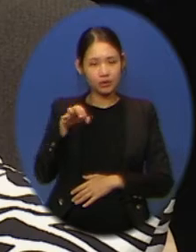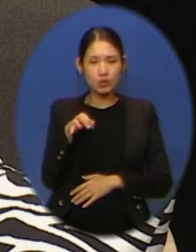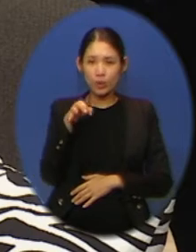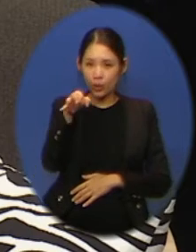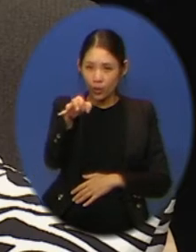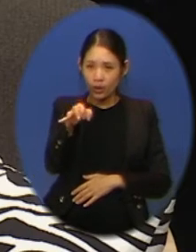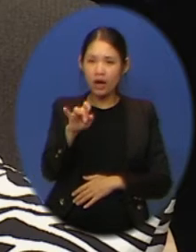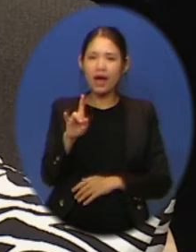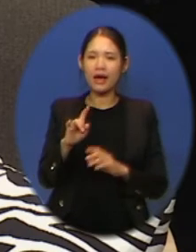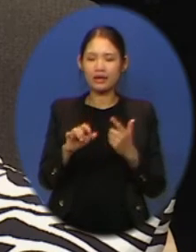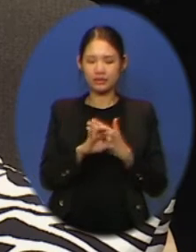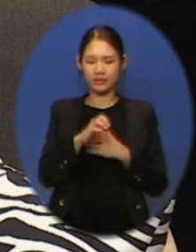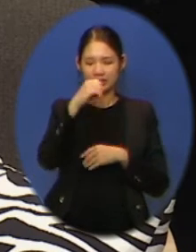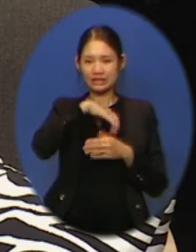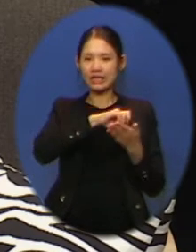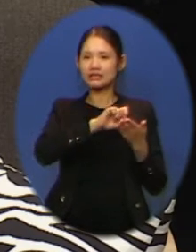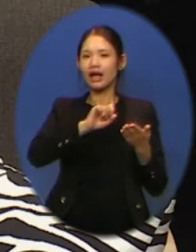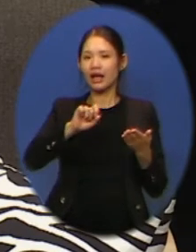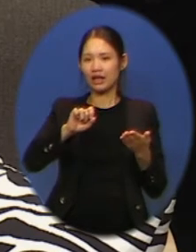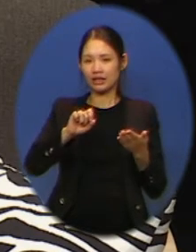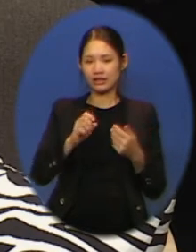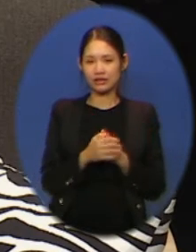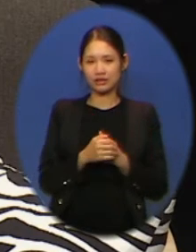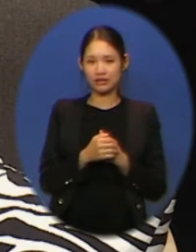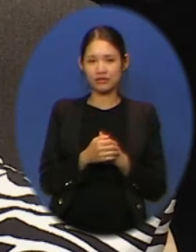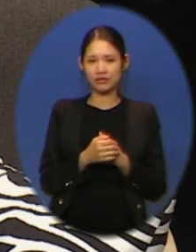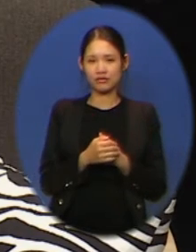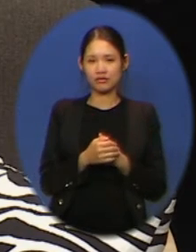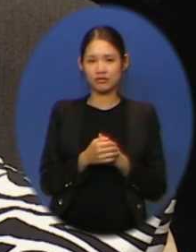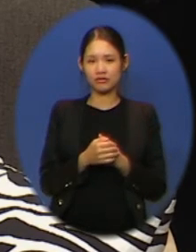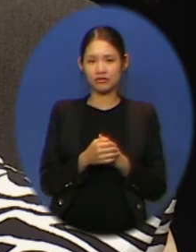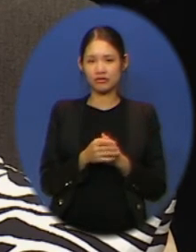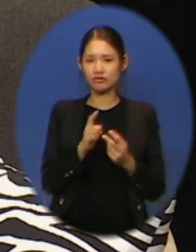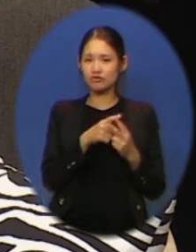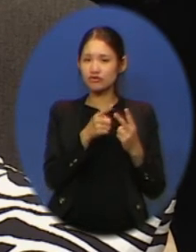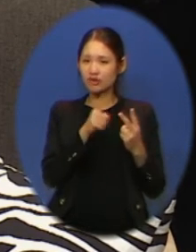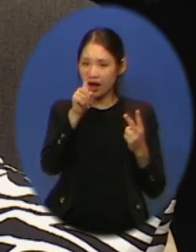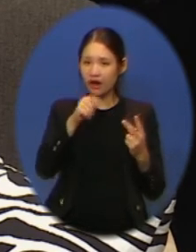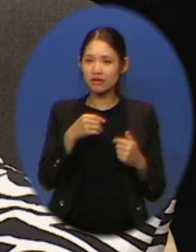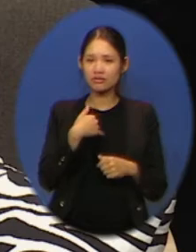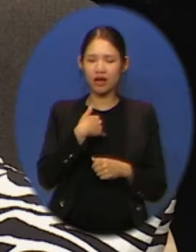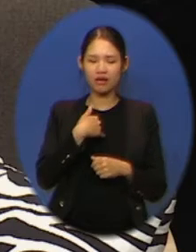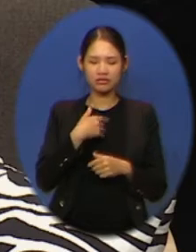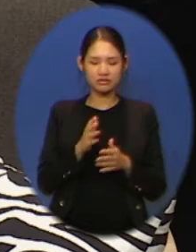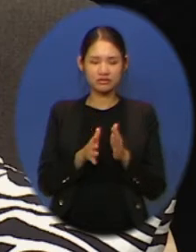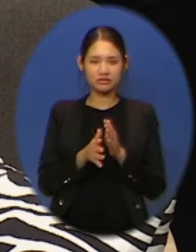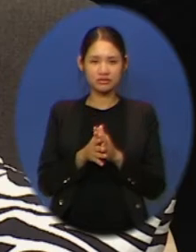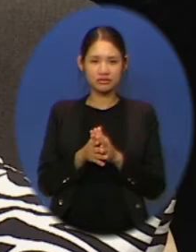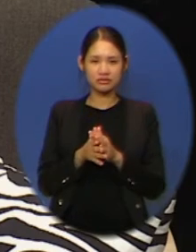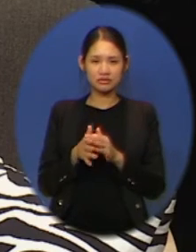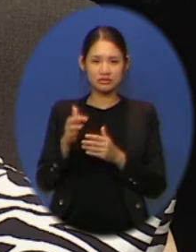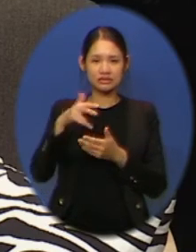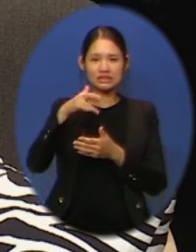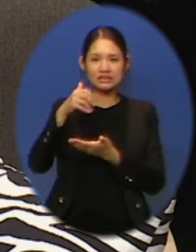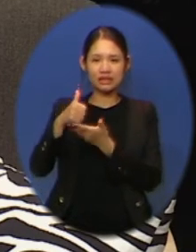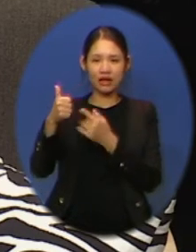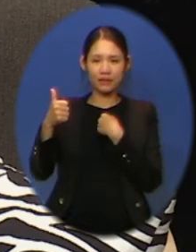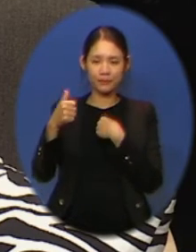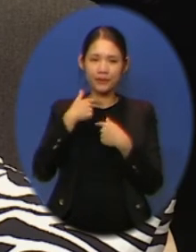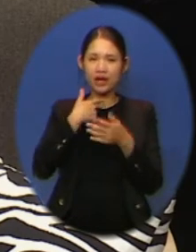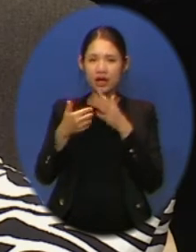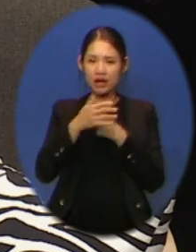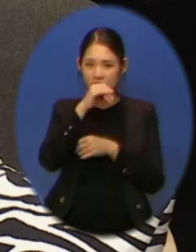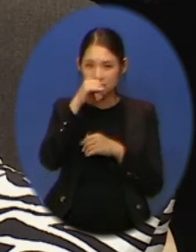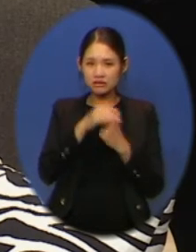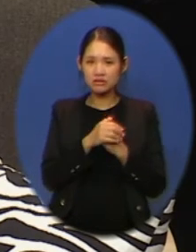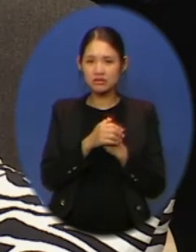사인을 받아오던가. 네. 써 옵션인데. 그 나는 그때 시장을 했을 때 예. 워낙 시는 뭐